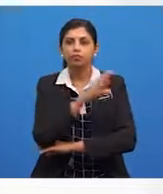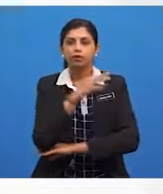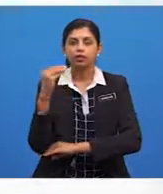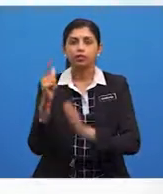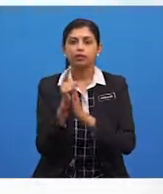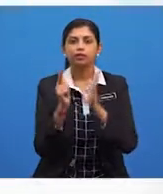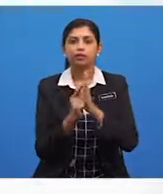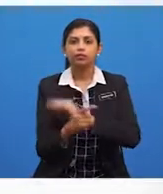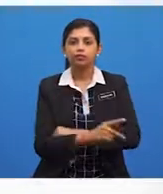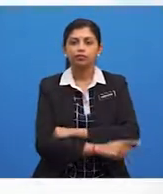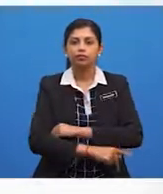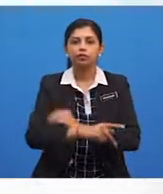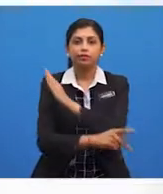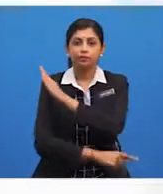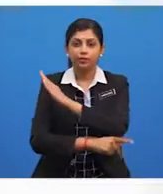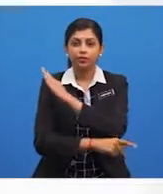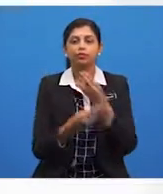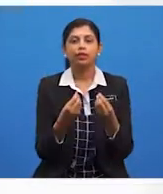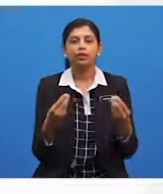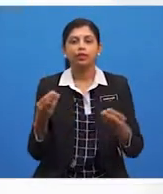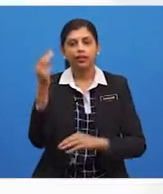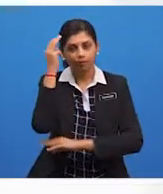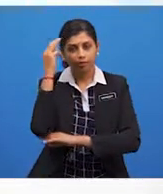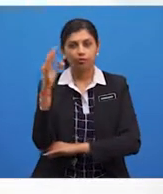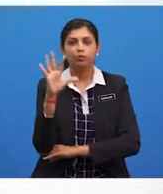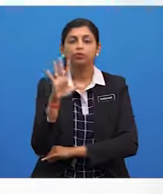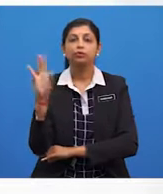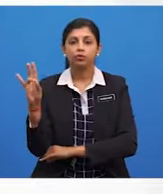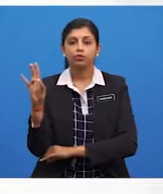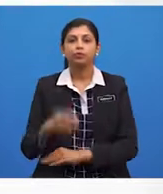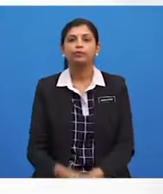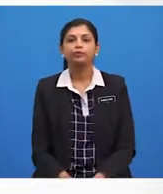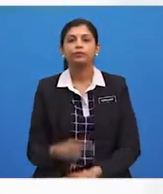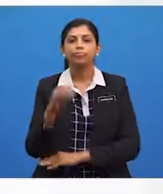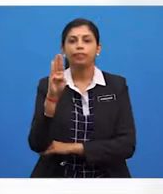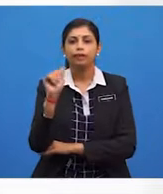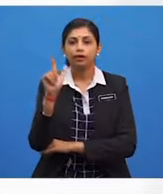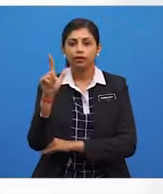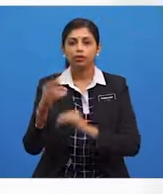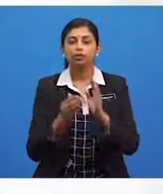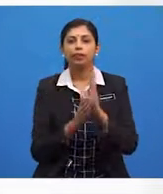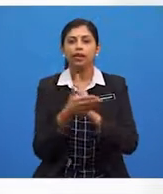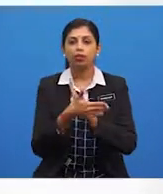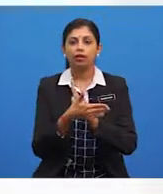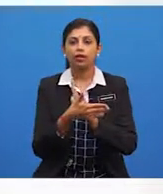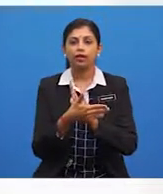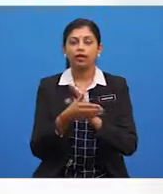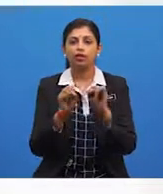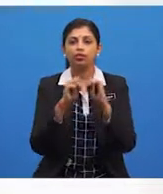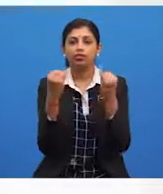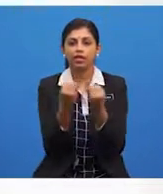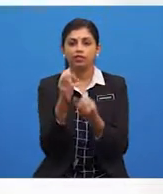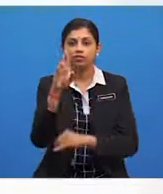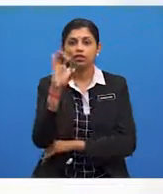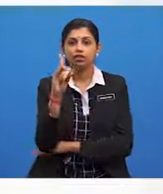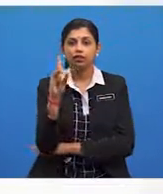Persekutuan Tanah Melayu 1957. Perlembagaan ini digubal oleh Suruhanjaya Reid yang diketuai